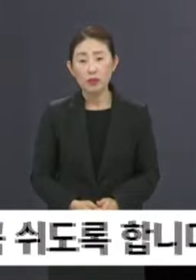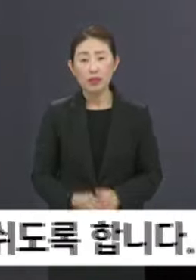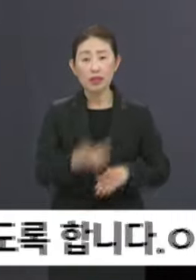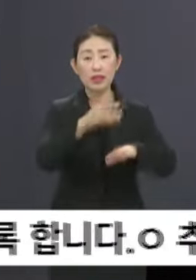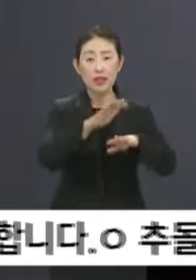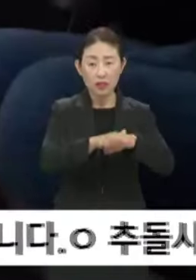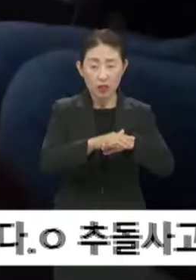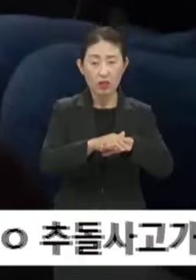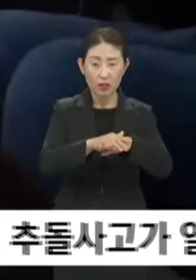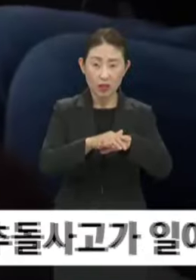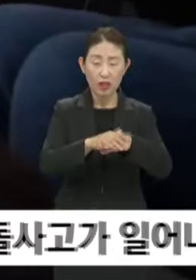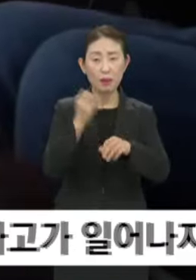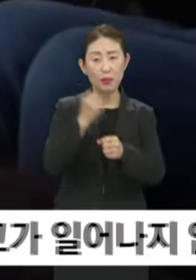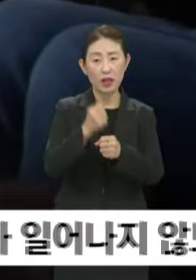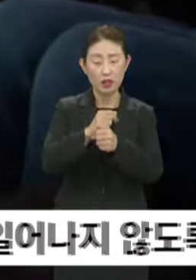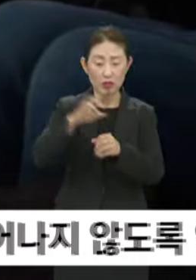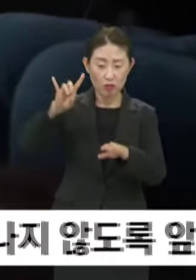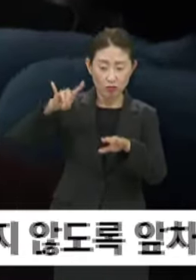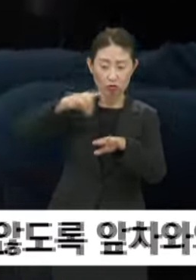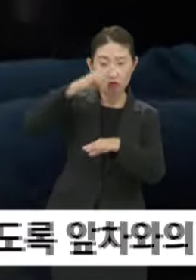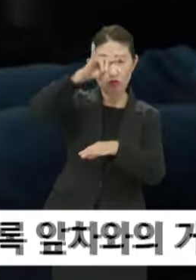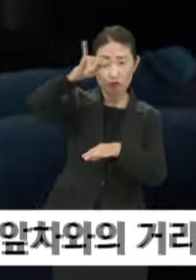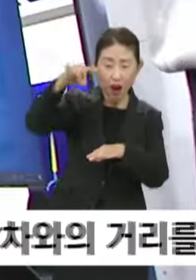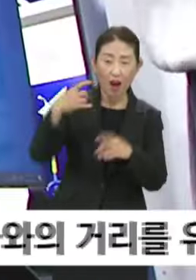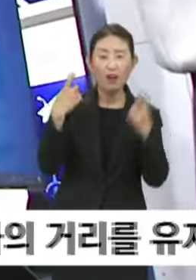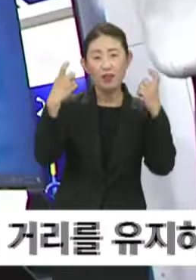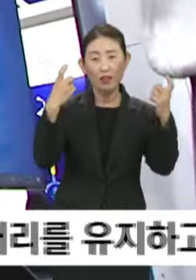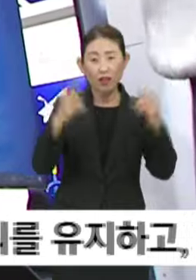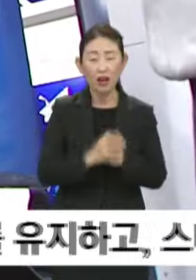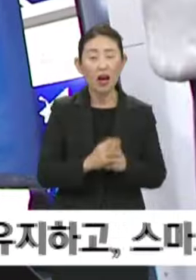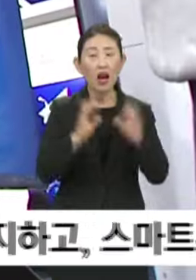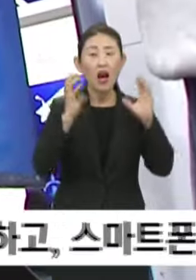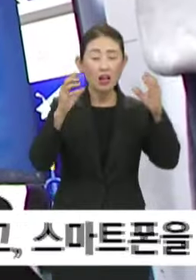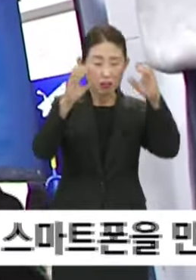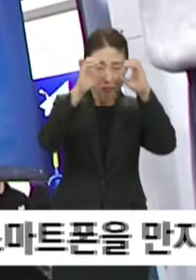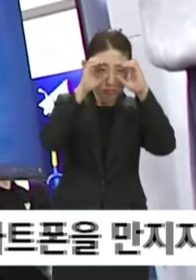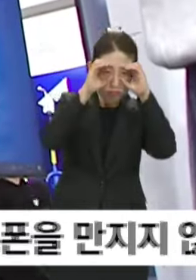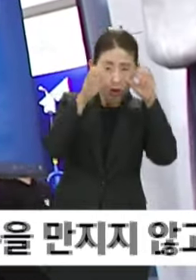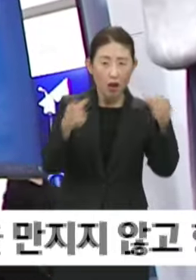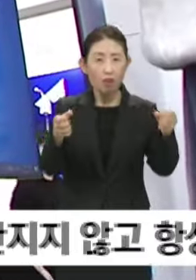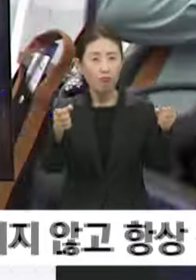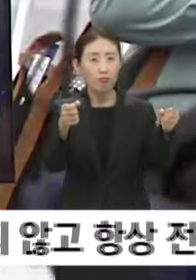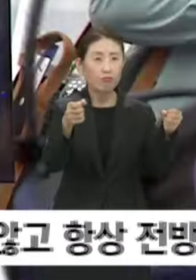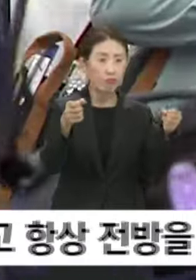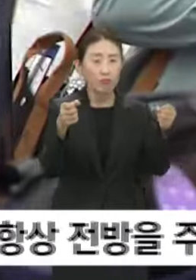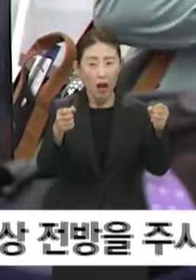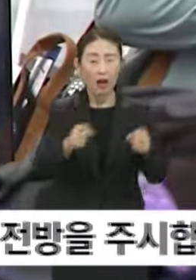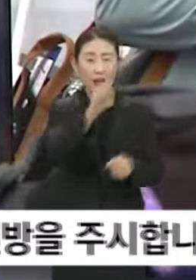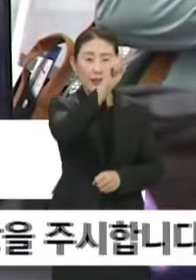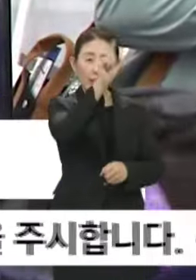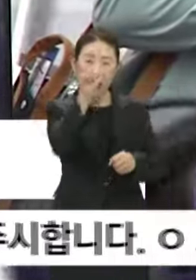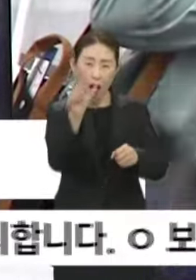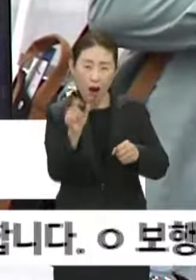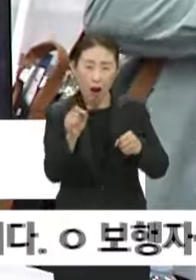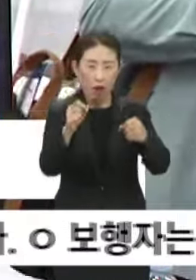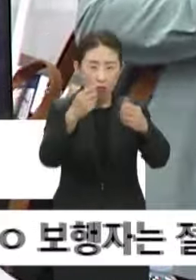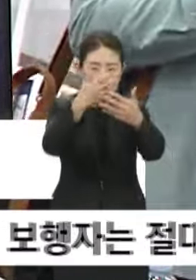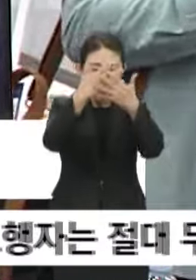대전형 인공위성을 타고 떠나는 과학 우주여행. 어린아이들은 VR기기를 착용하고 달 표면에서 임무들을